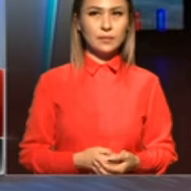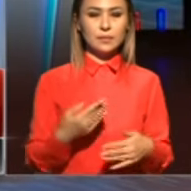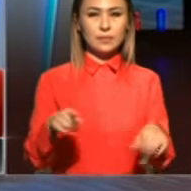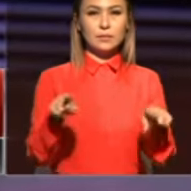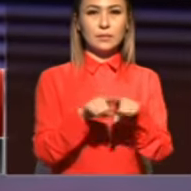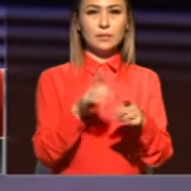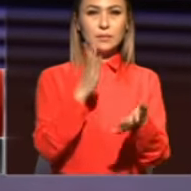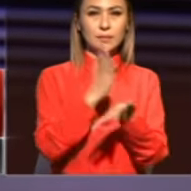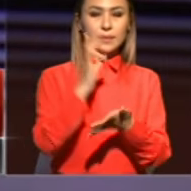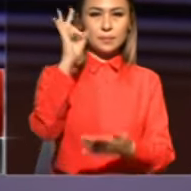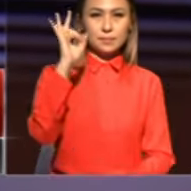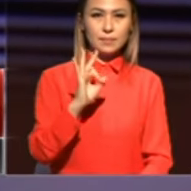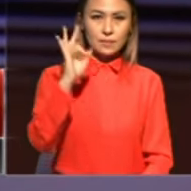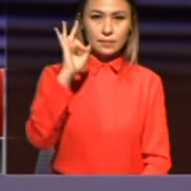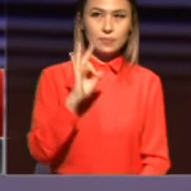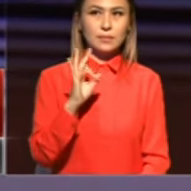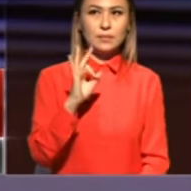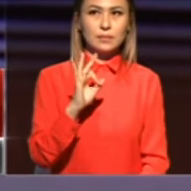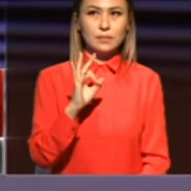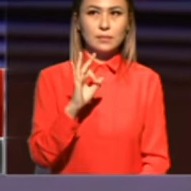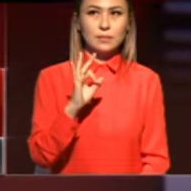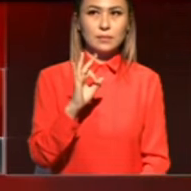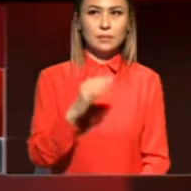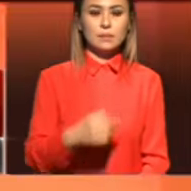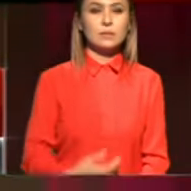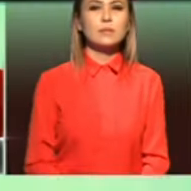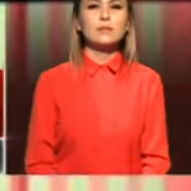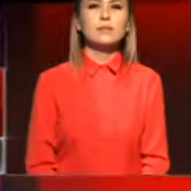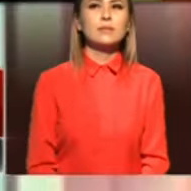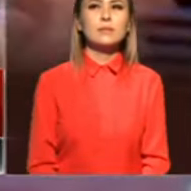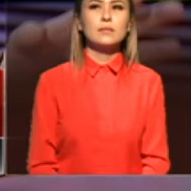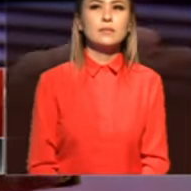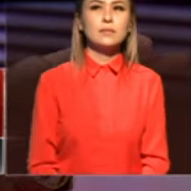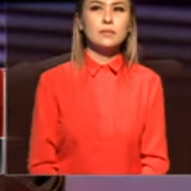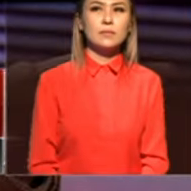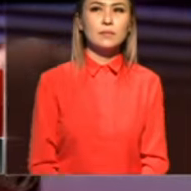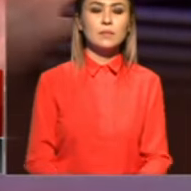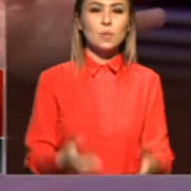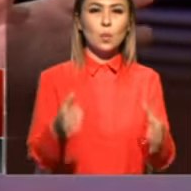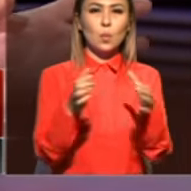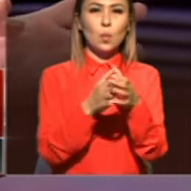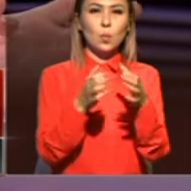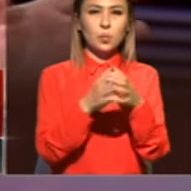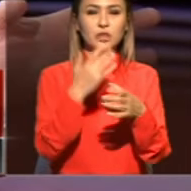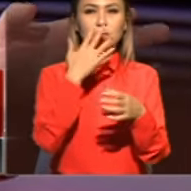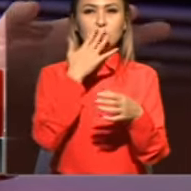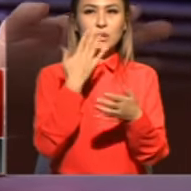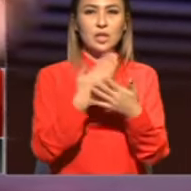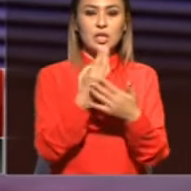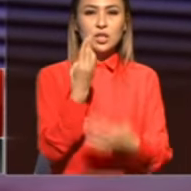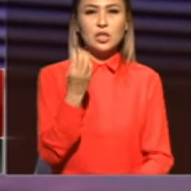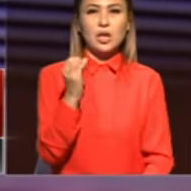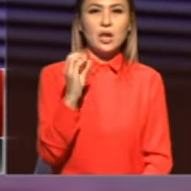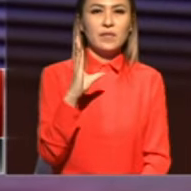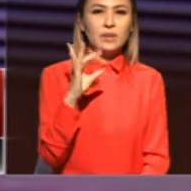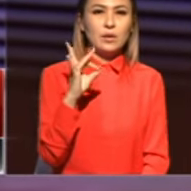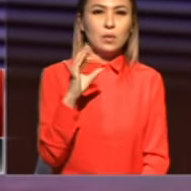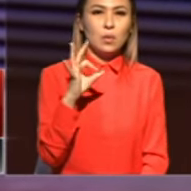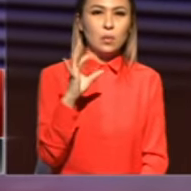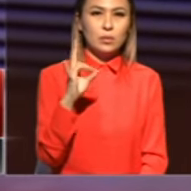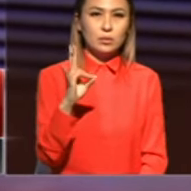не бар пайыз, бірақ бұларда бір мәселе, бұлар материнский компания деді ғой шетелдегі, мысалы Шеврон. Мұн жақтағы